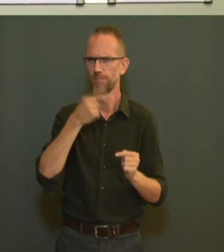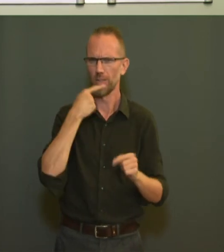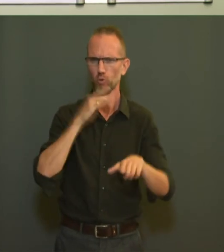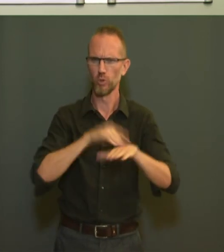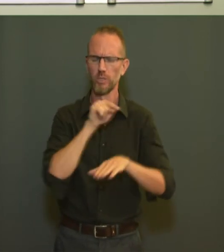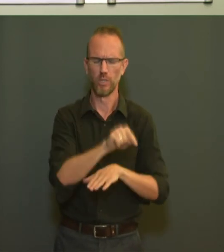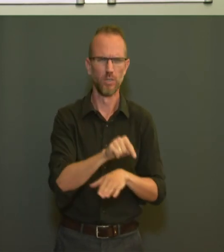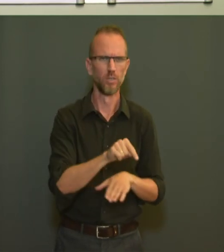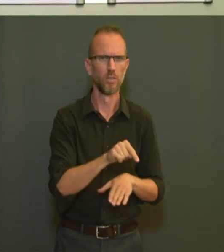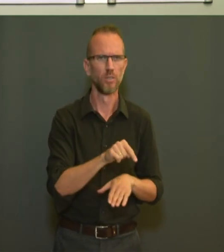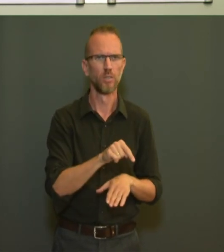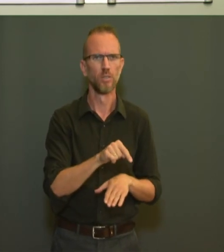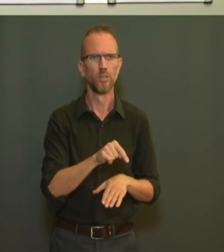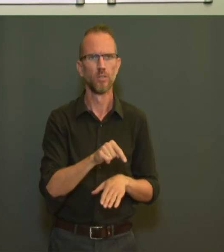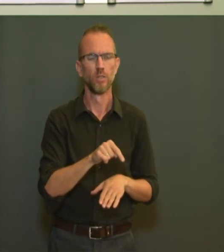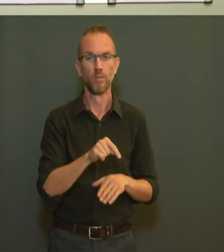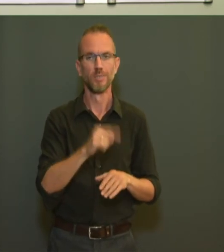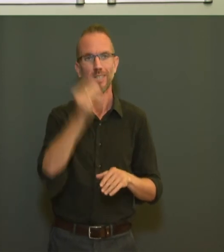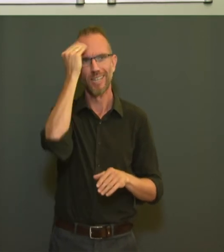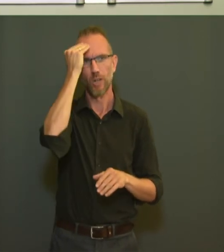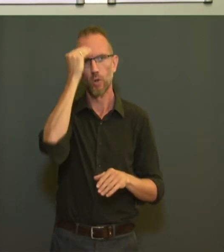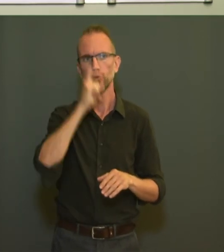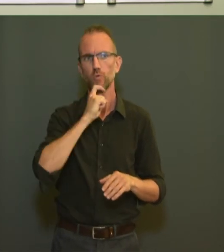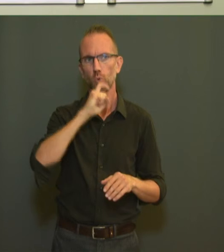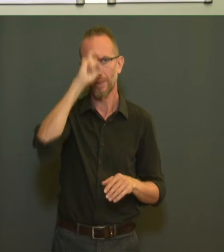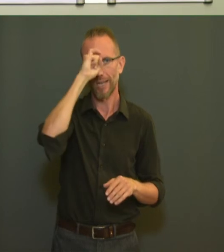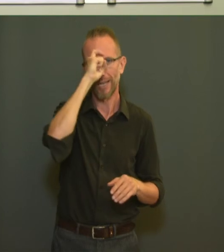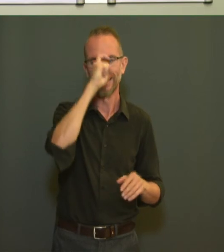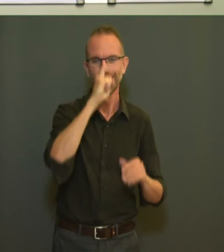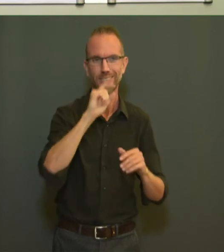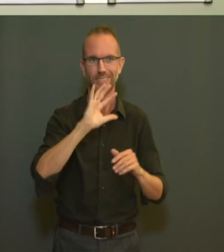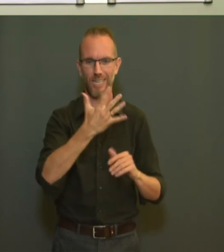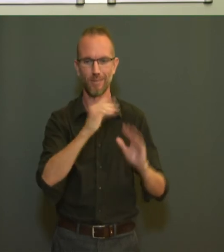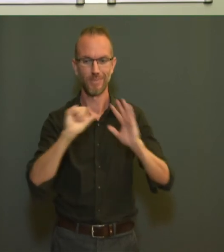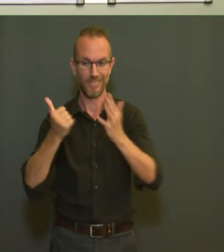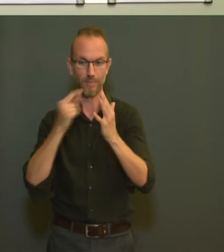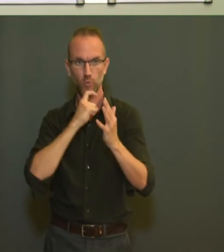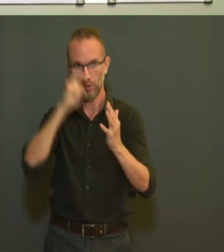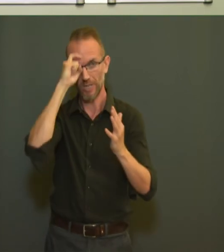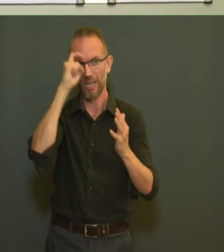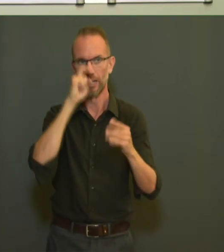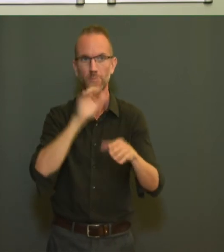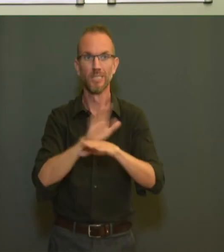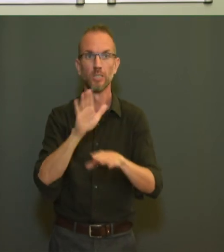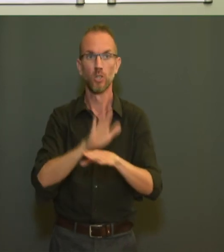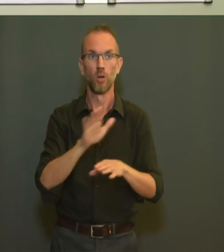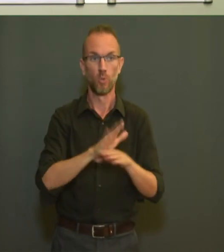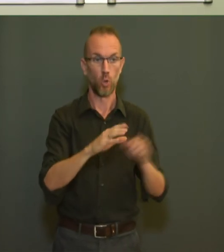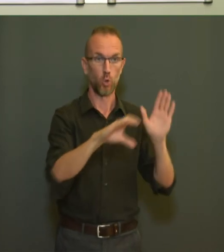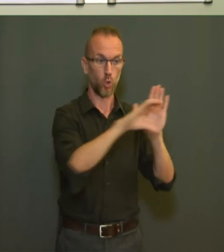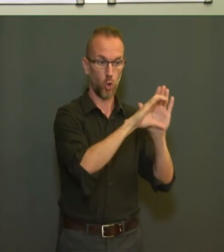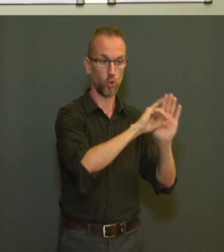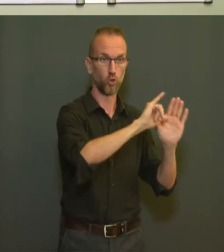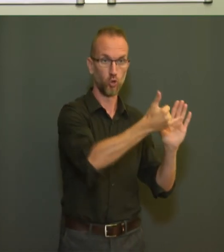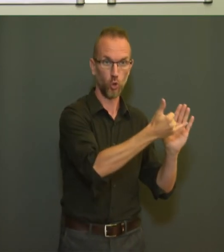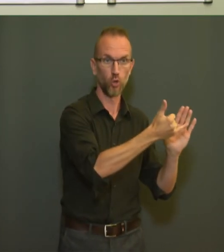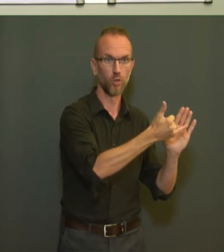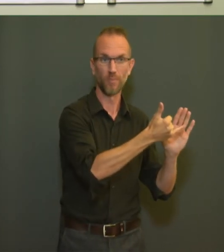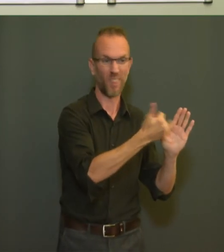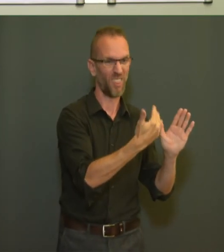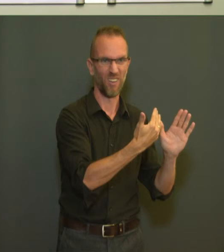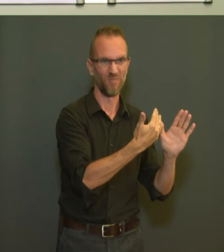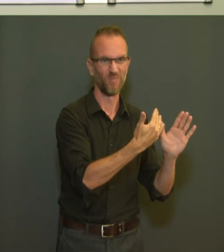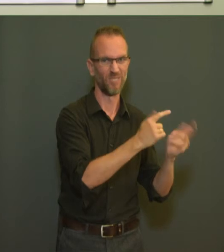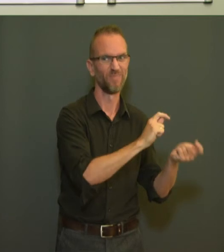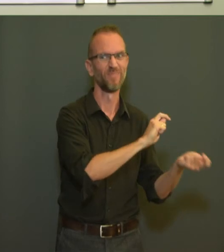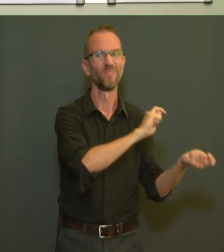de l'enseignement secondaire, on peut éventuellement ainsi, si on passe d'un code jaune, le code actuel à un code